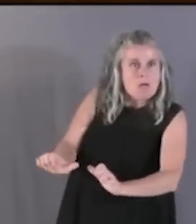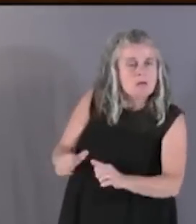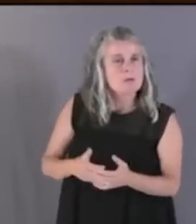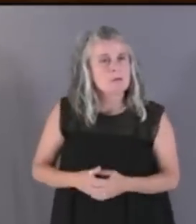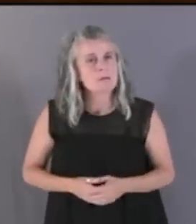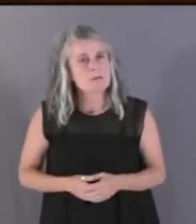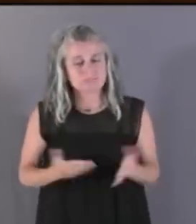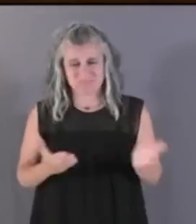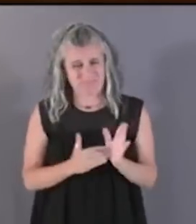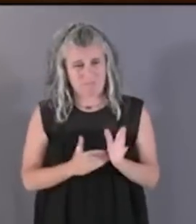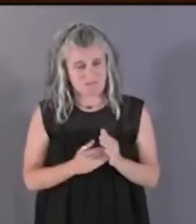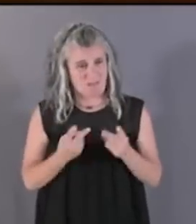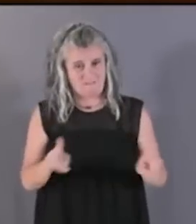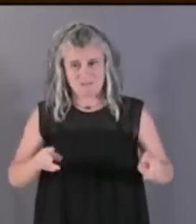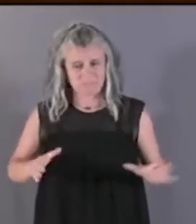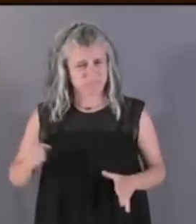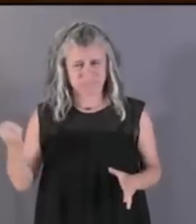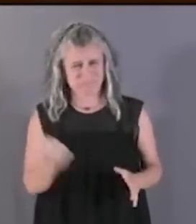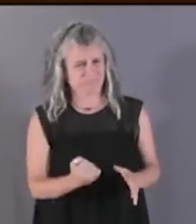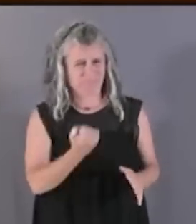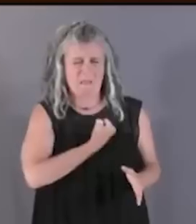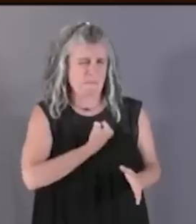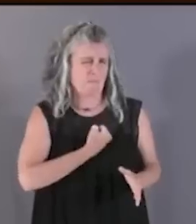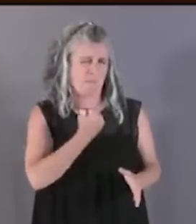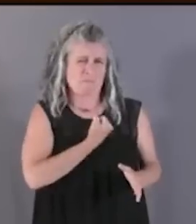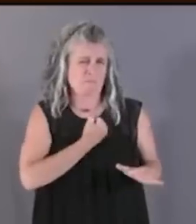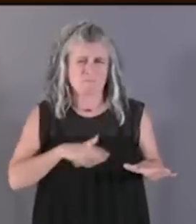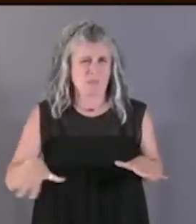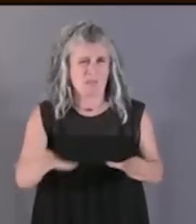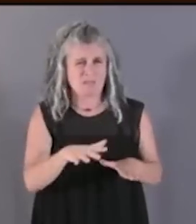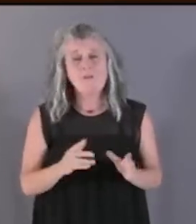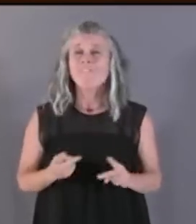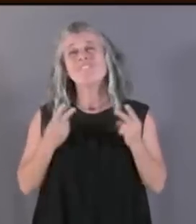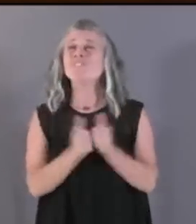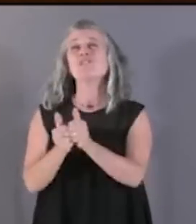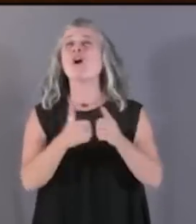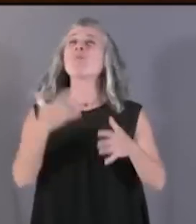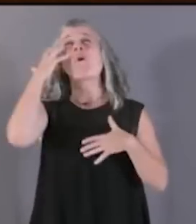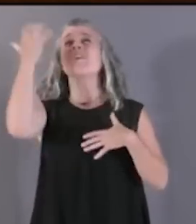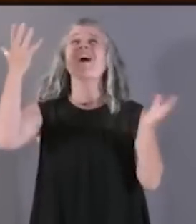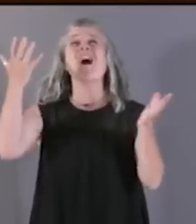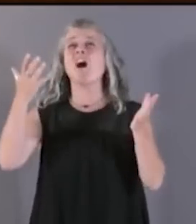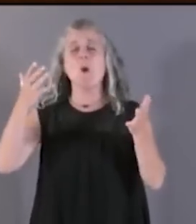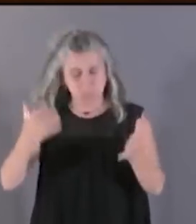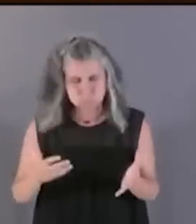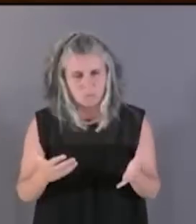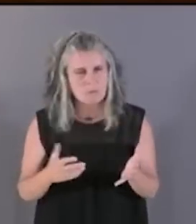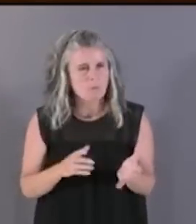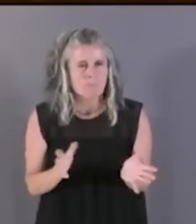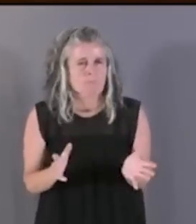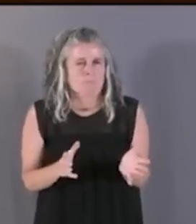votre Marseille de l'accueil, de la tolérance, du vivre ensemble, lui aussi s'est complètement écroulé devant cette réalité. Il a volé en